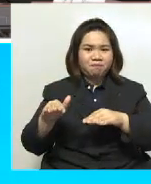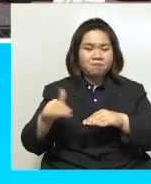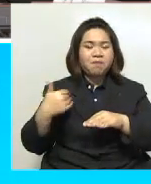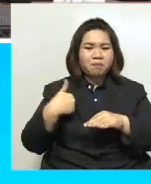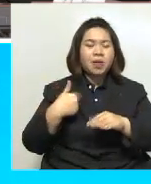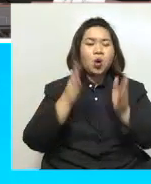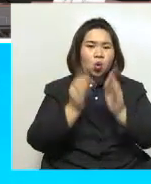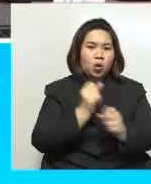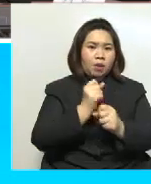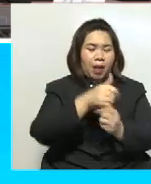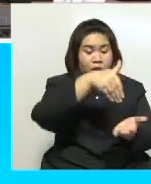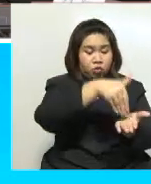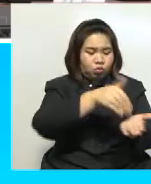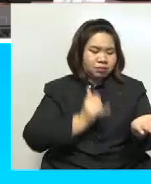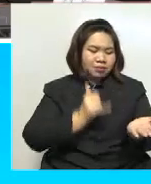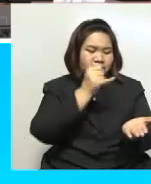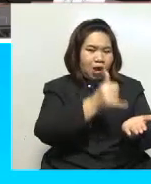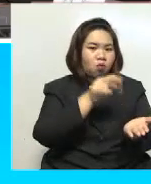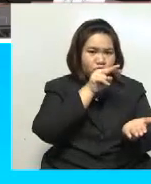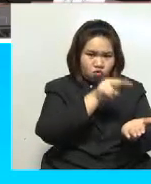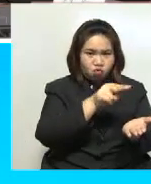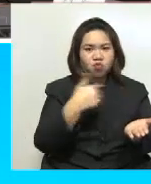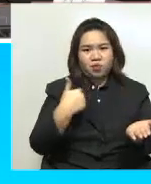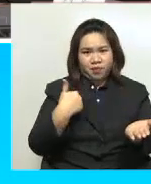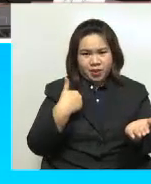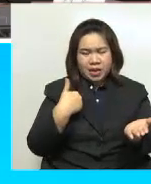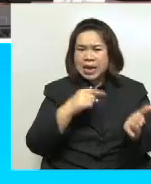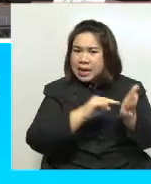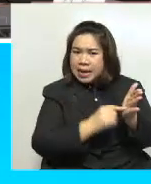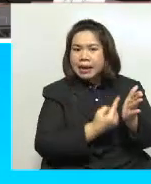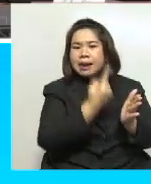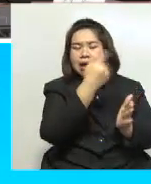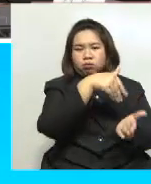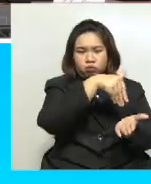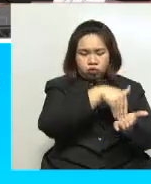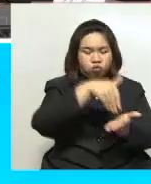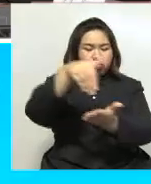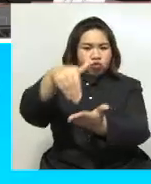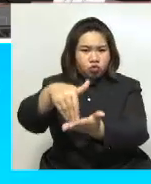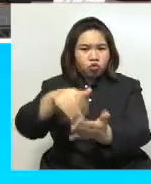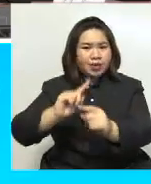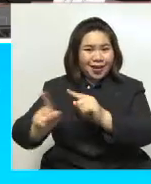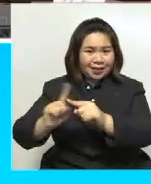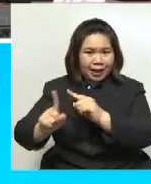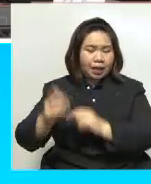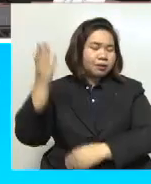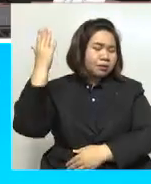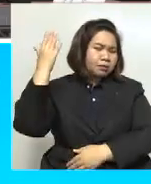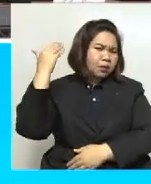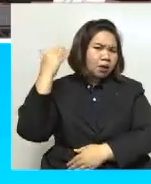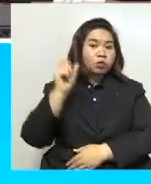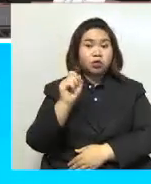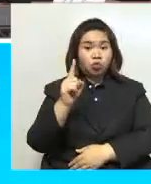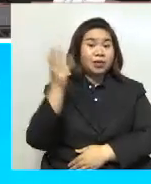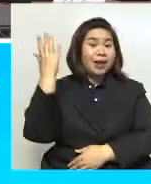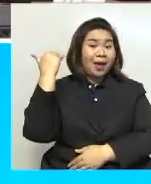ส่งเจ้าหน้าที่ไปดูตามจุดต้นทางปลายทางของรถตู้ตั้งแต่วันศุกร์แล้ววันศุ